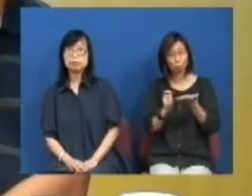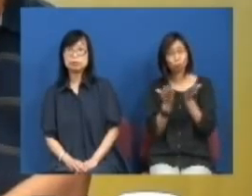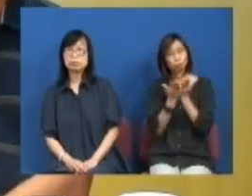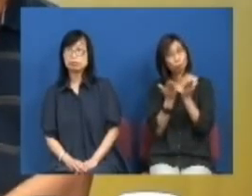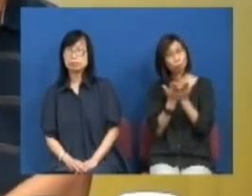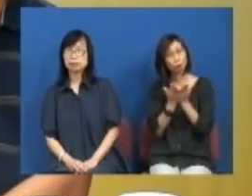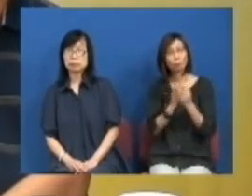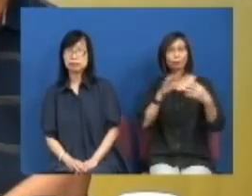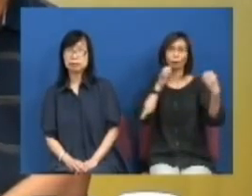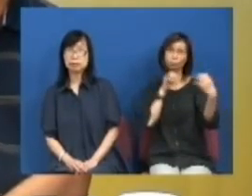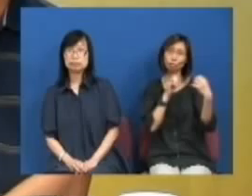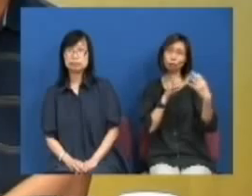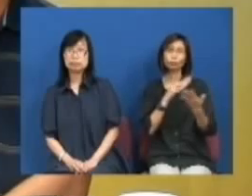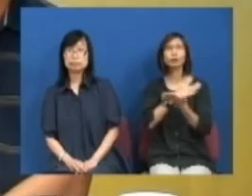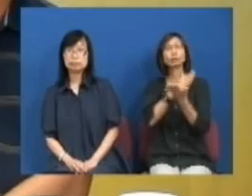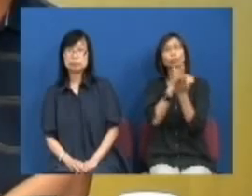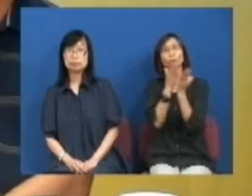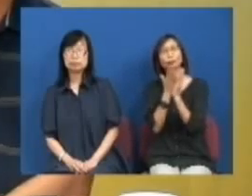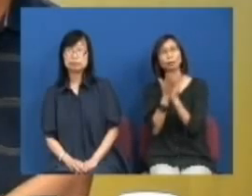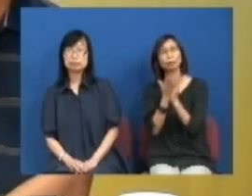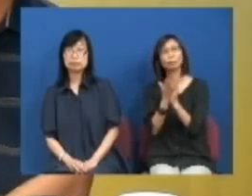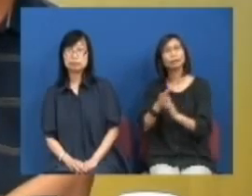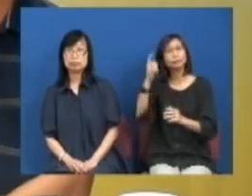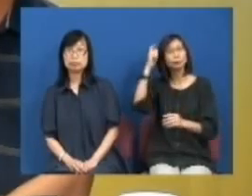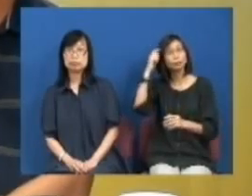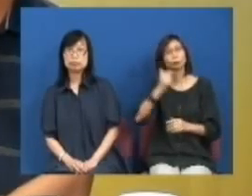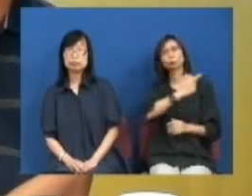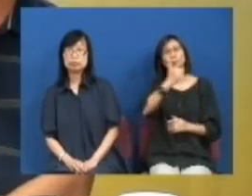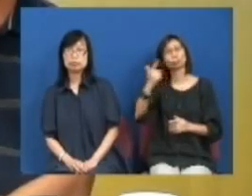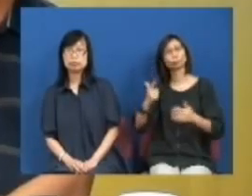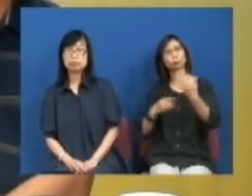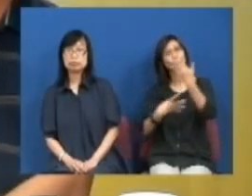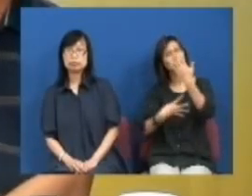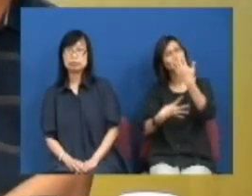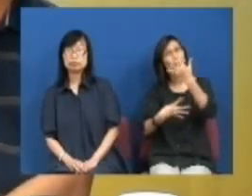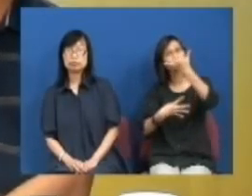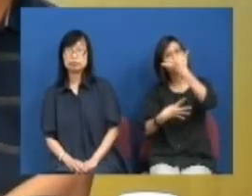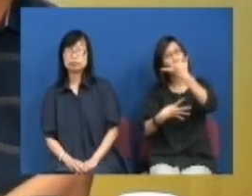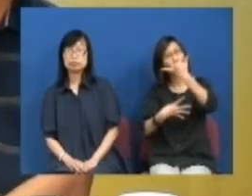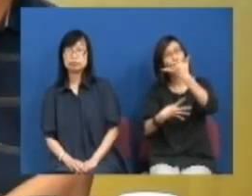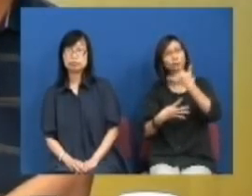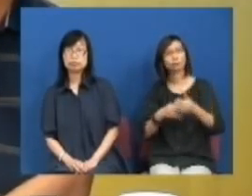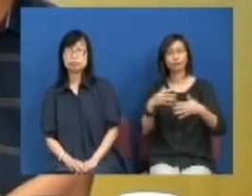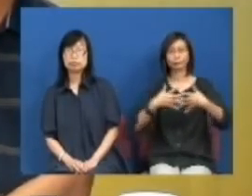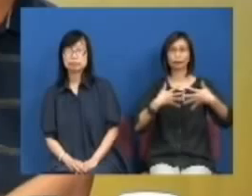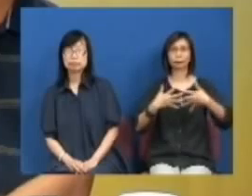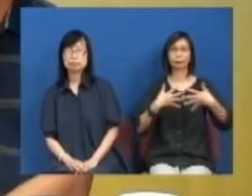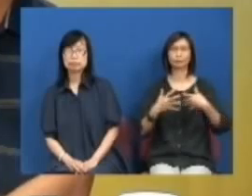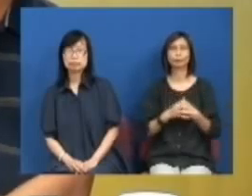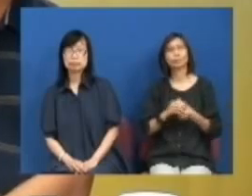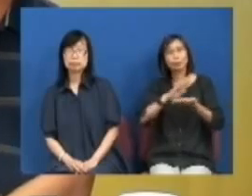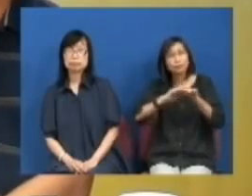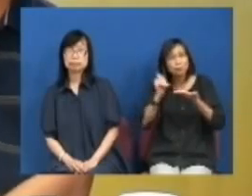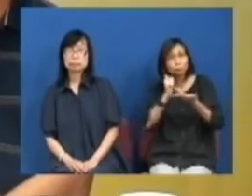論咧，去令到佢哋更加即係知道究竟六四係一件咩回事。咁所以其實啱喺網絡上面